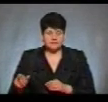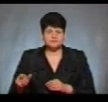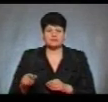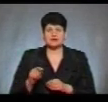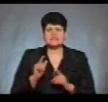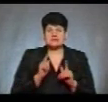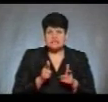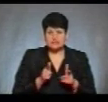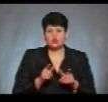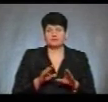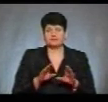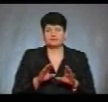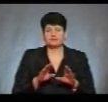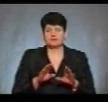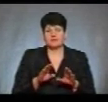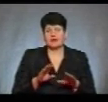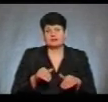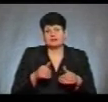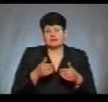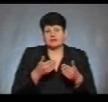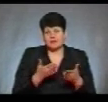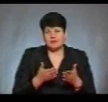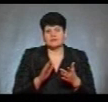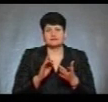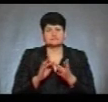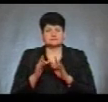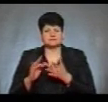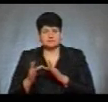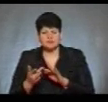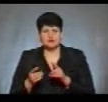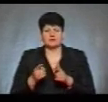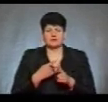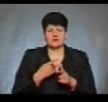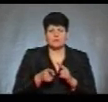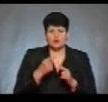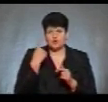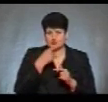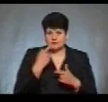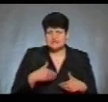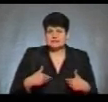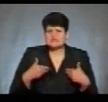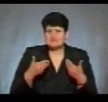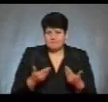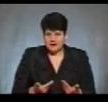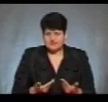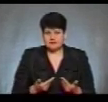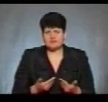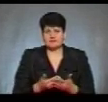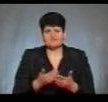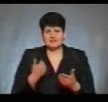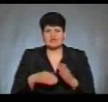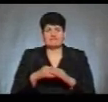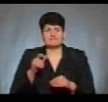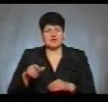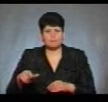згідно даних, які ми моніторимо і в соцмережах, і особисто звернення від